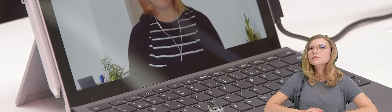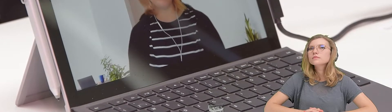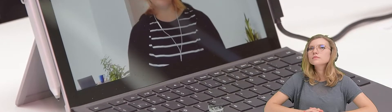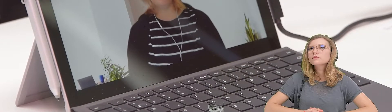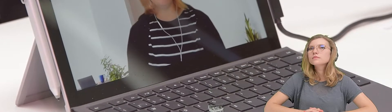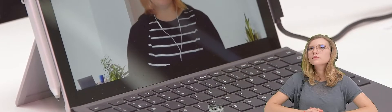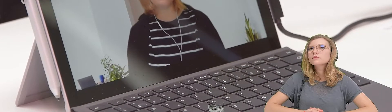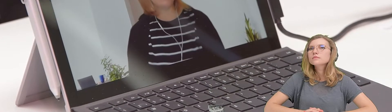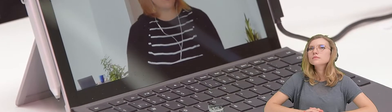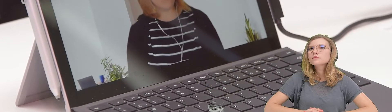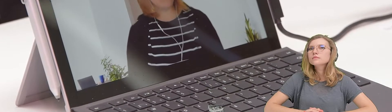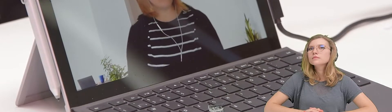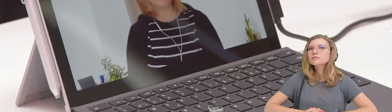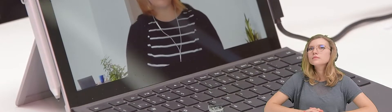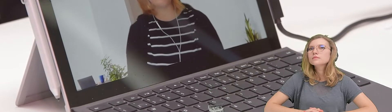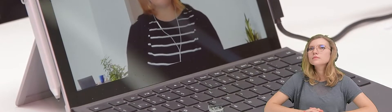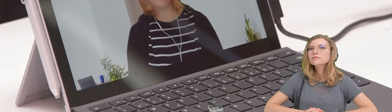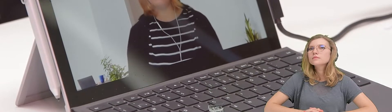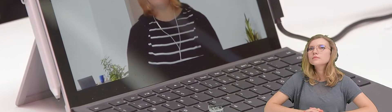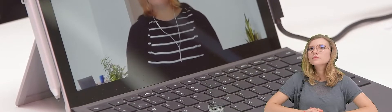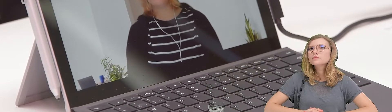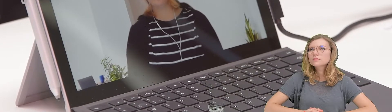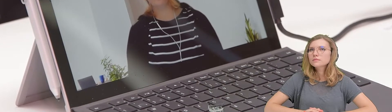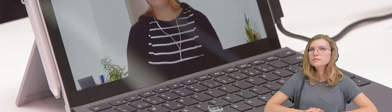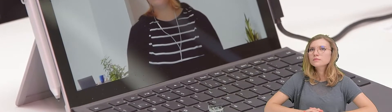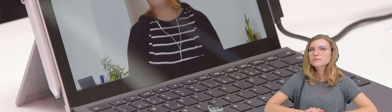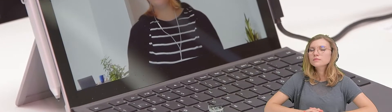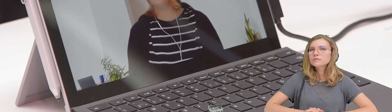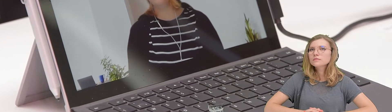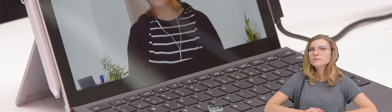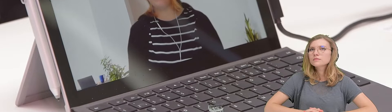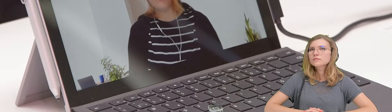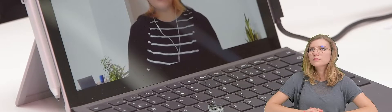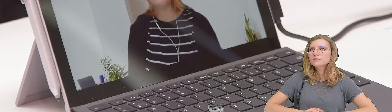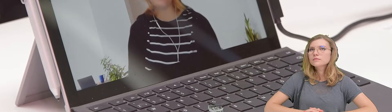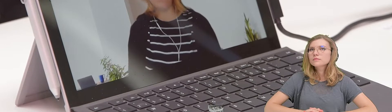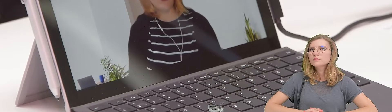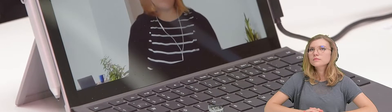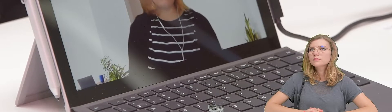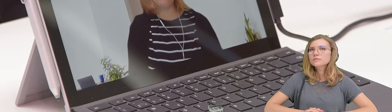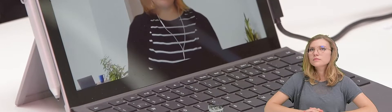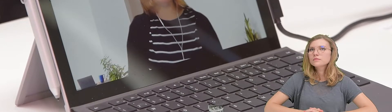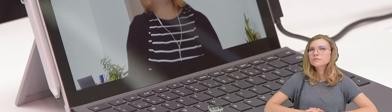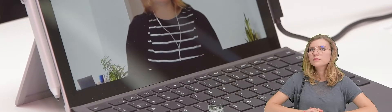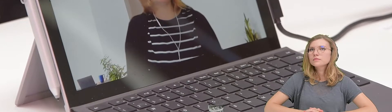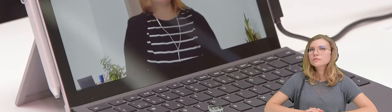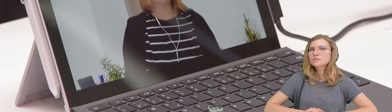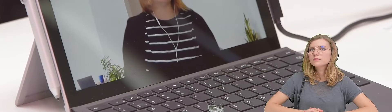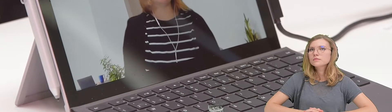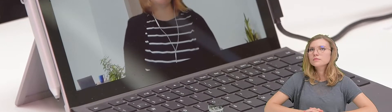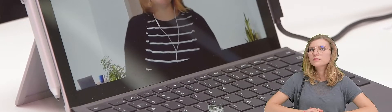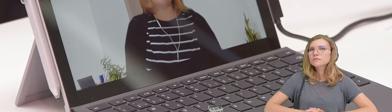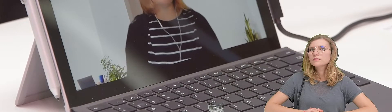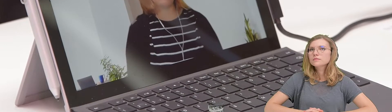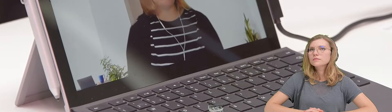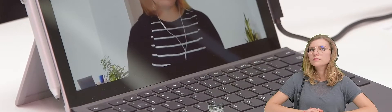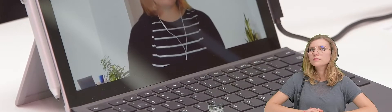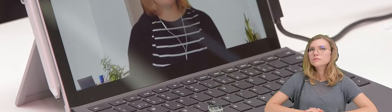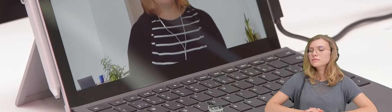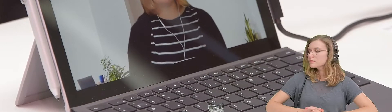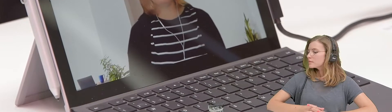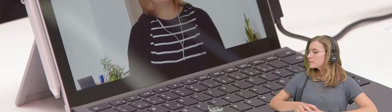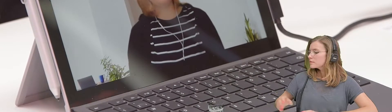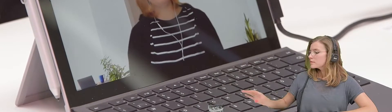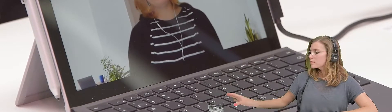werden vom Gesichtsausdruck, sage ich mal. Und da empfehle ich auch immer, wenn man im Unterricht mit den Emojis